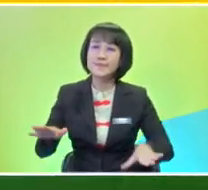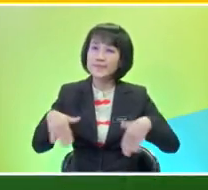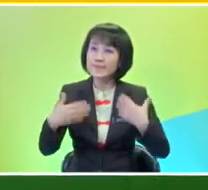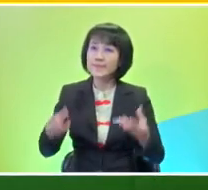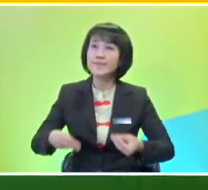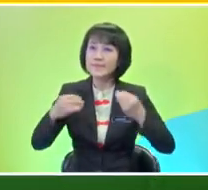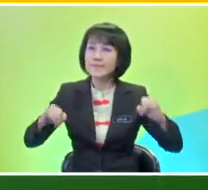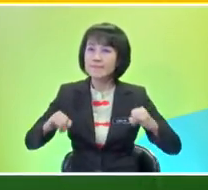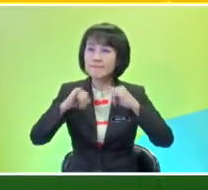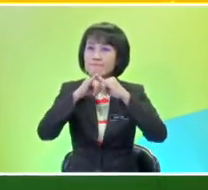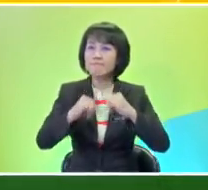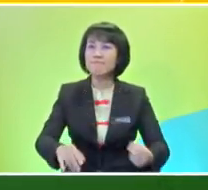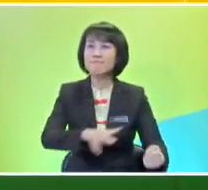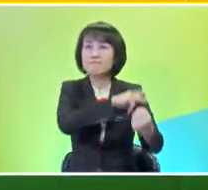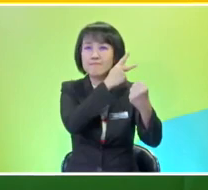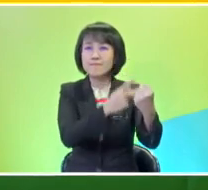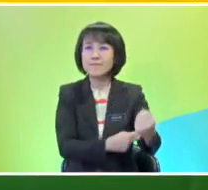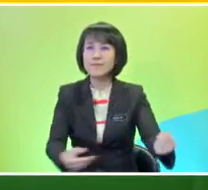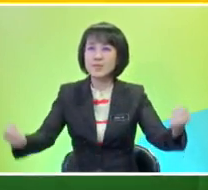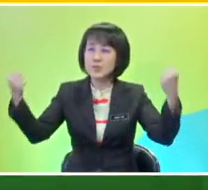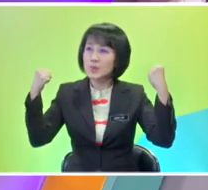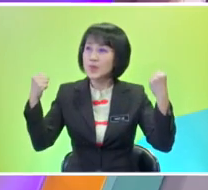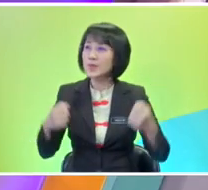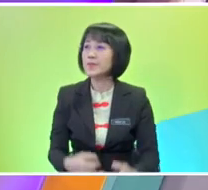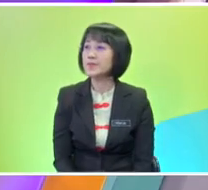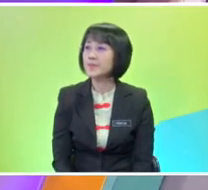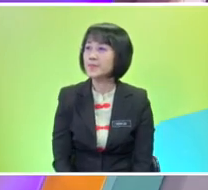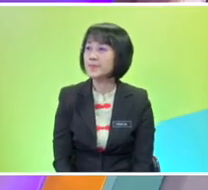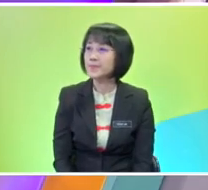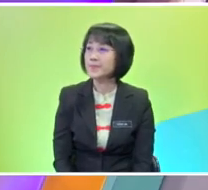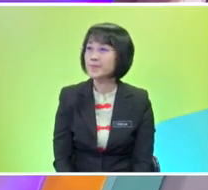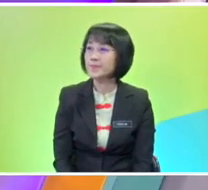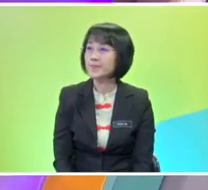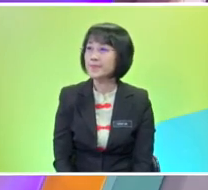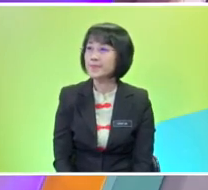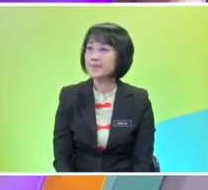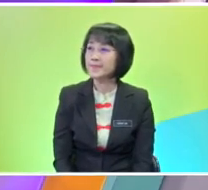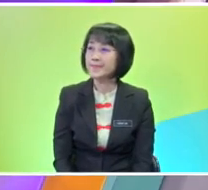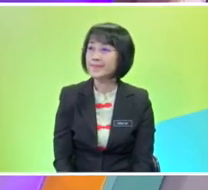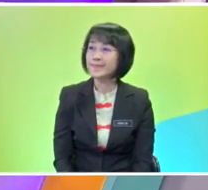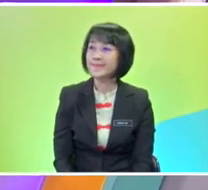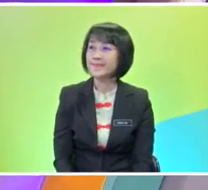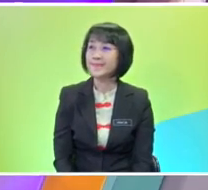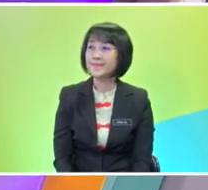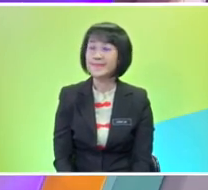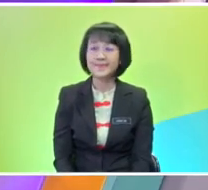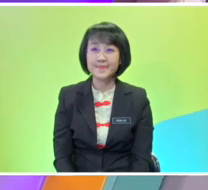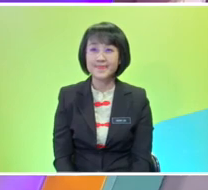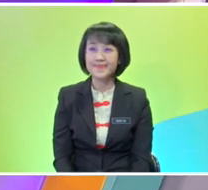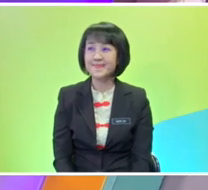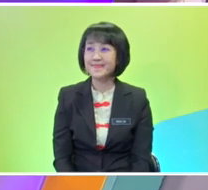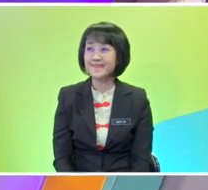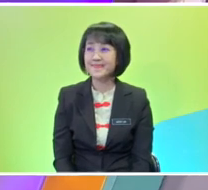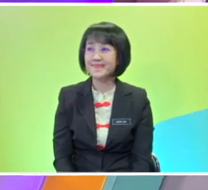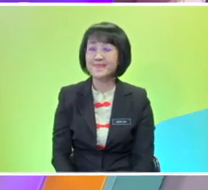Oke kita mesti mantapkan di dasar bekas ataupun acuan dahulu aja udah siap istana Indonesia